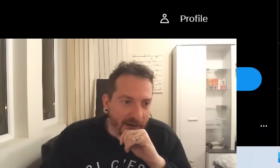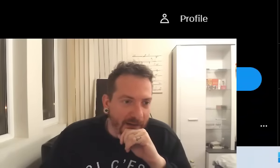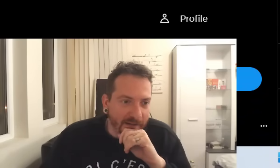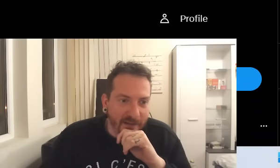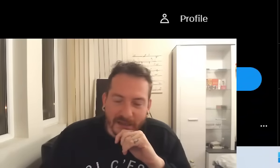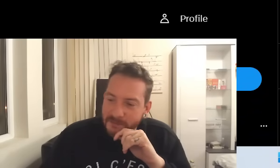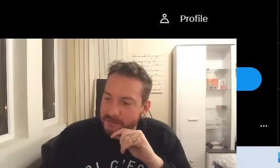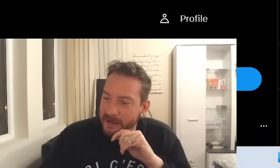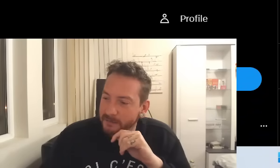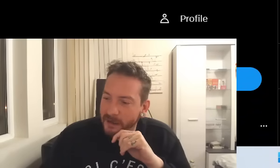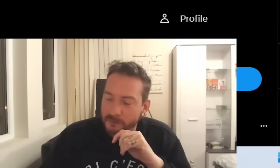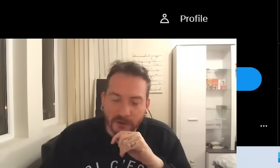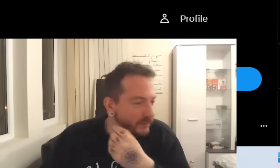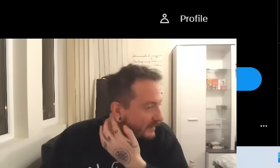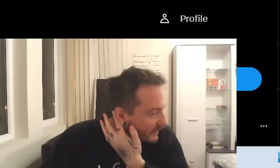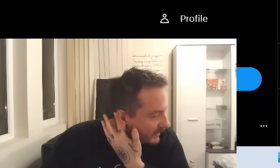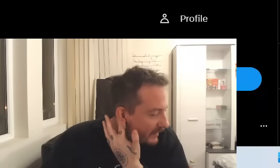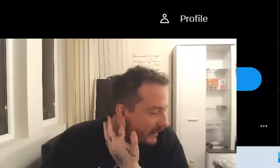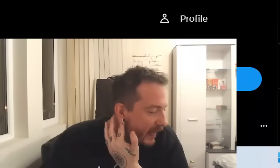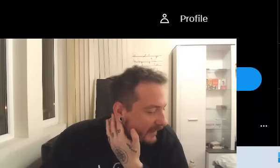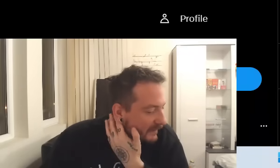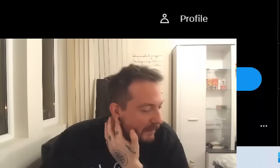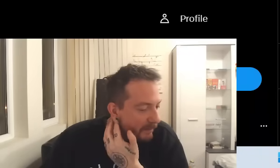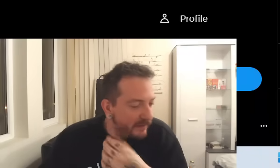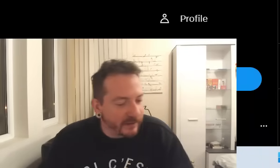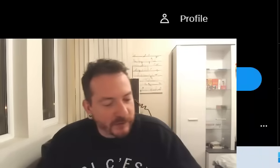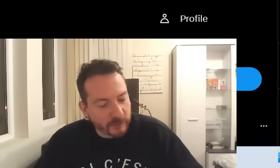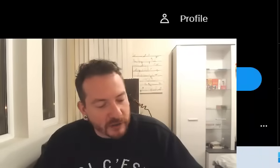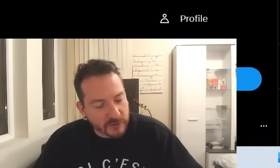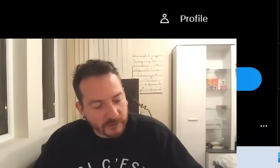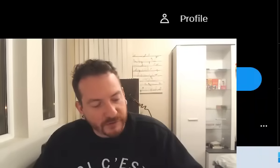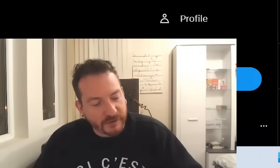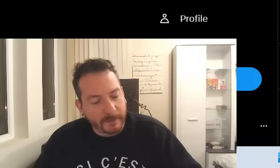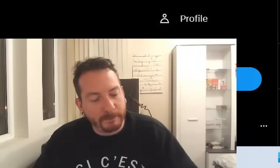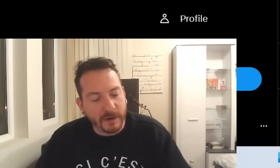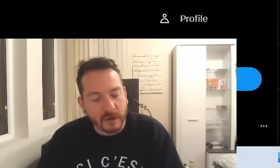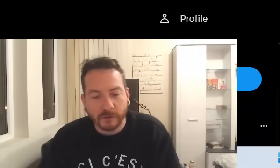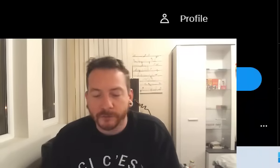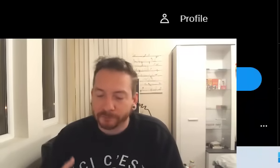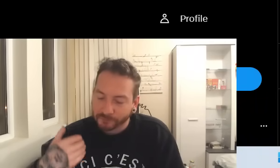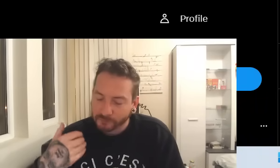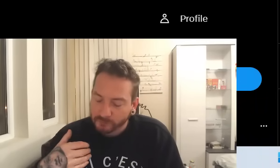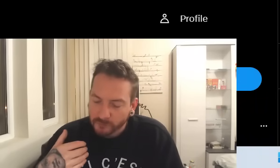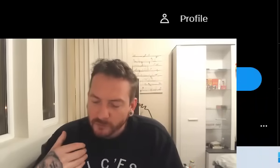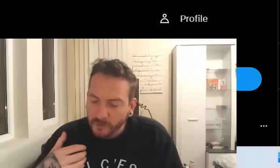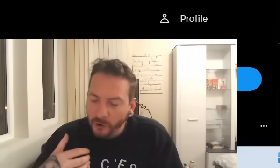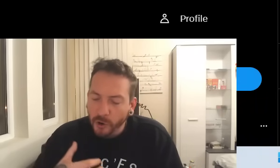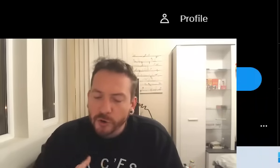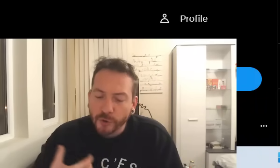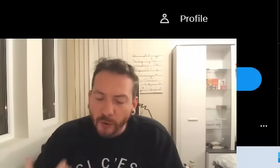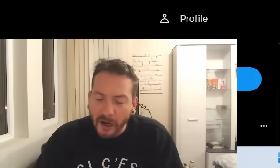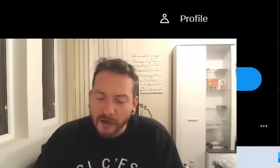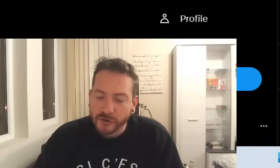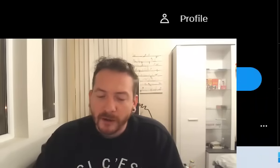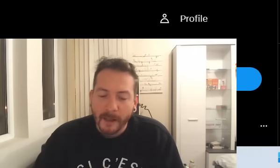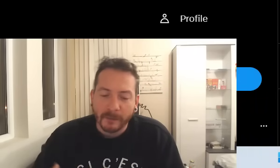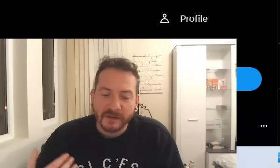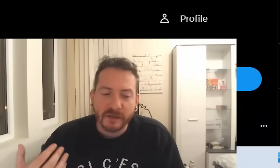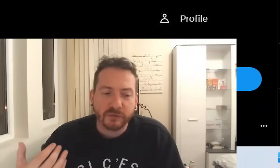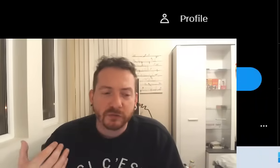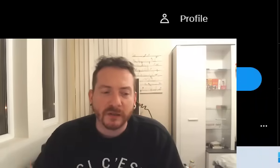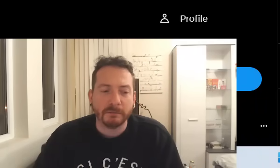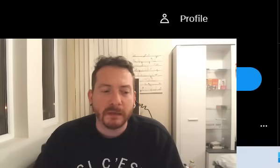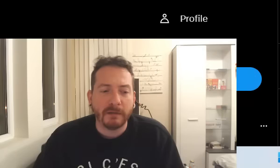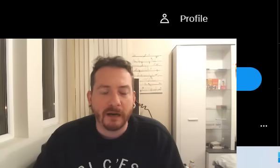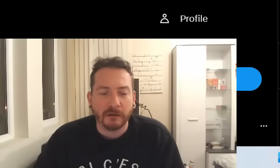gars là 7000 balles par mois mais c'est et c'est même pas une question d'argent c'est même pas je rage parce